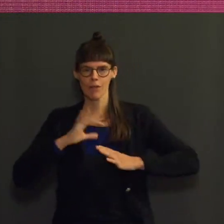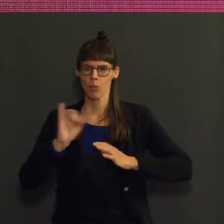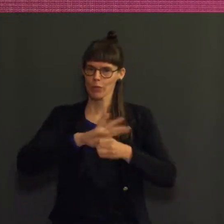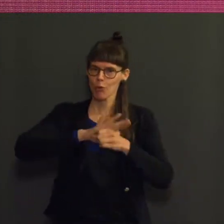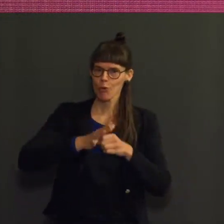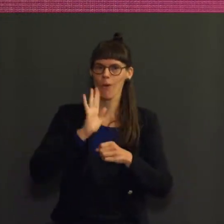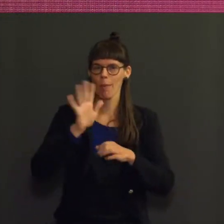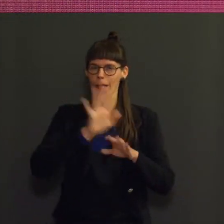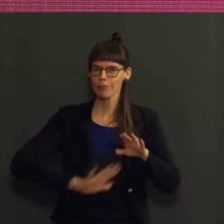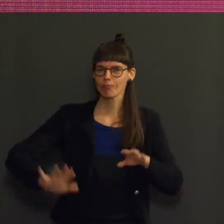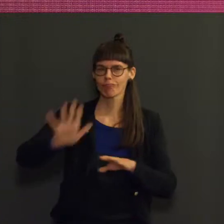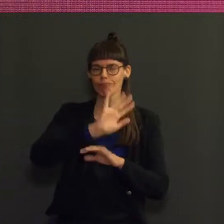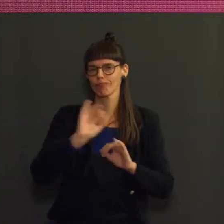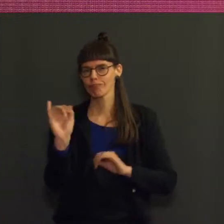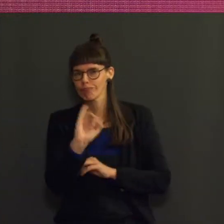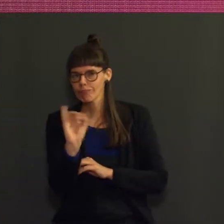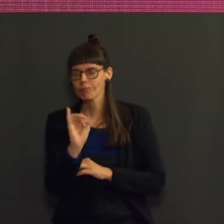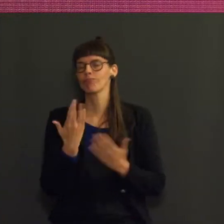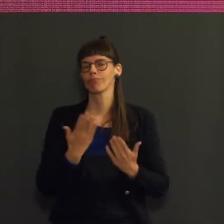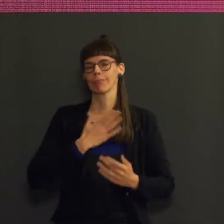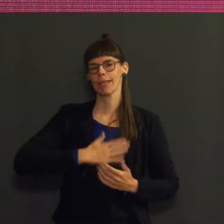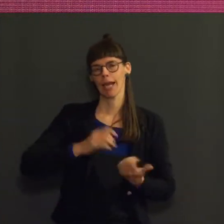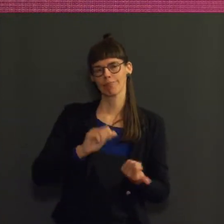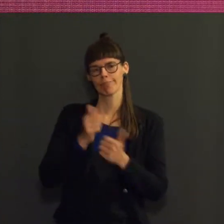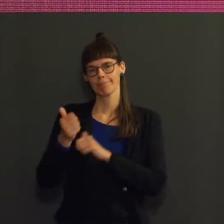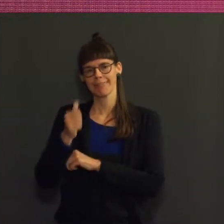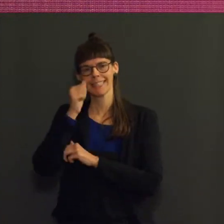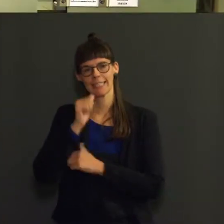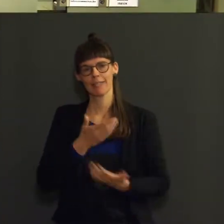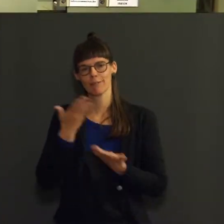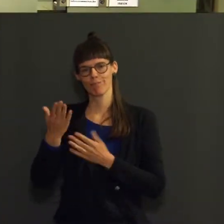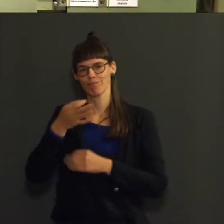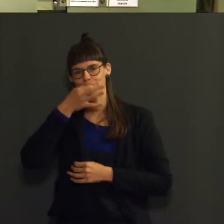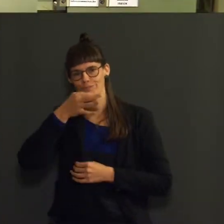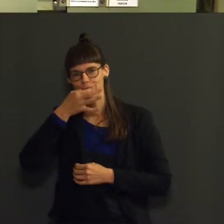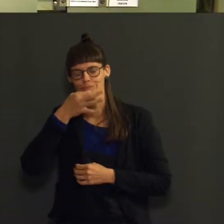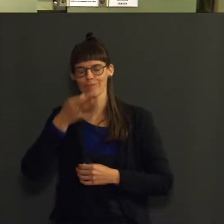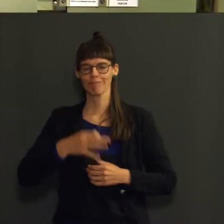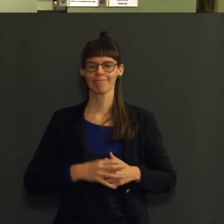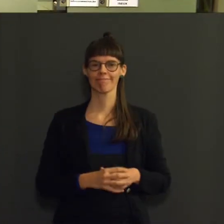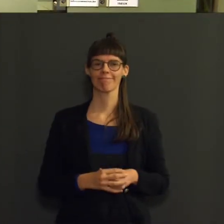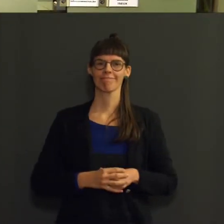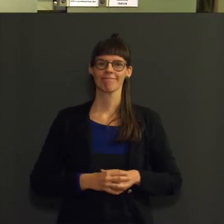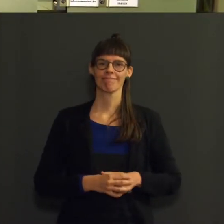pandemie in ons land. En daarvoor geef ik eerst het woord aan Stefan Gucht.